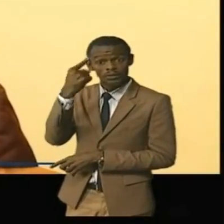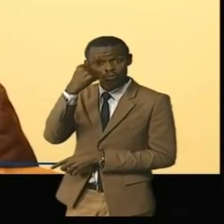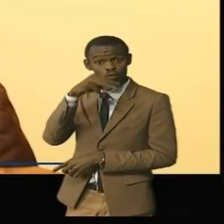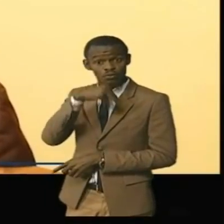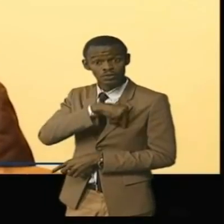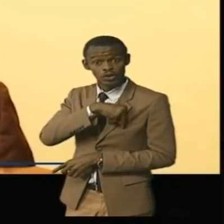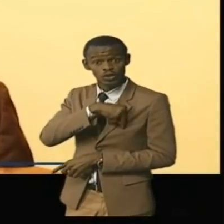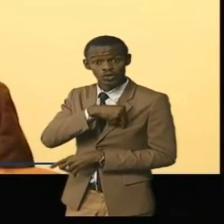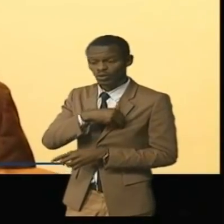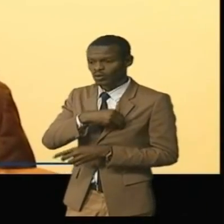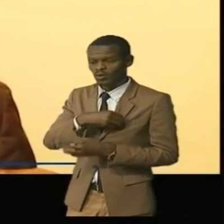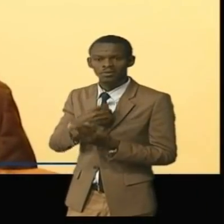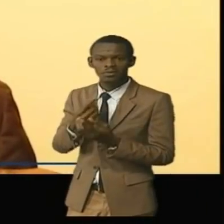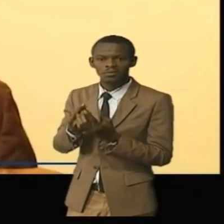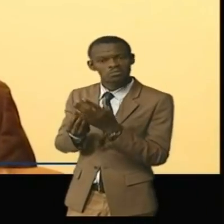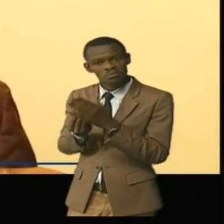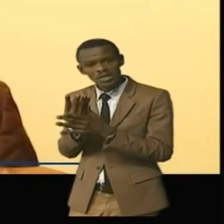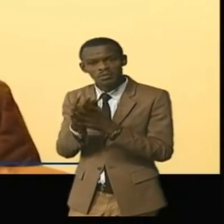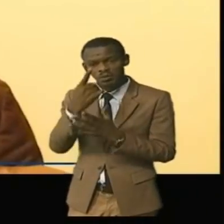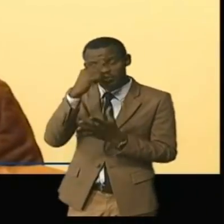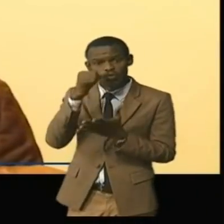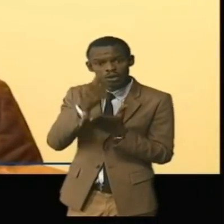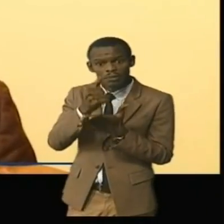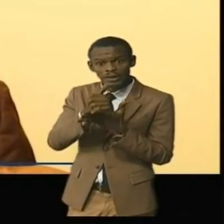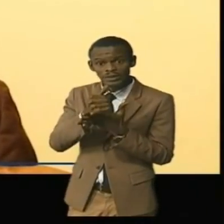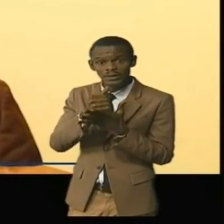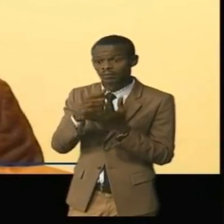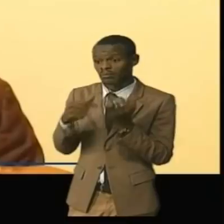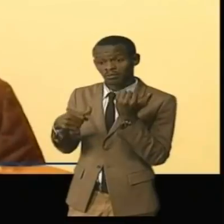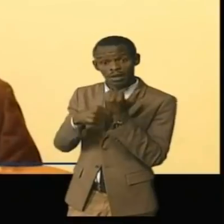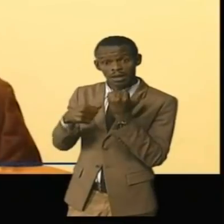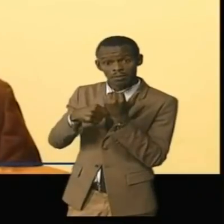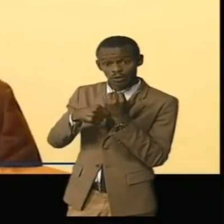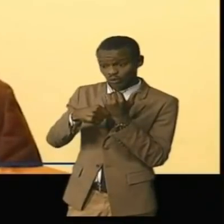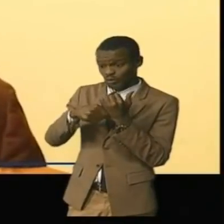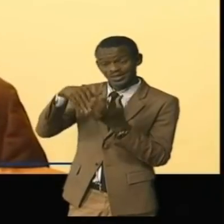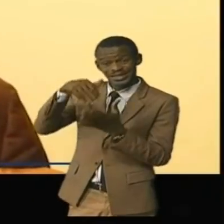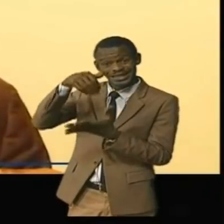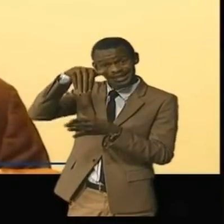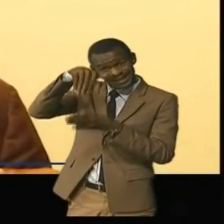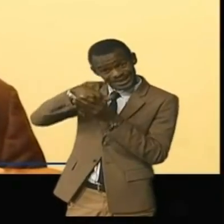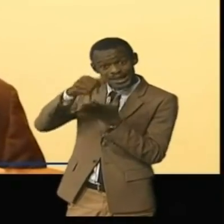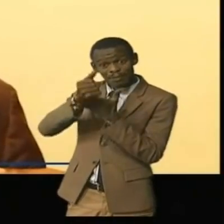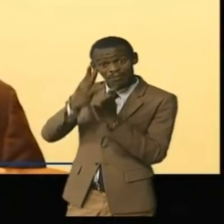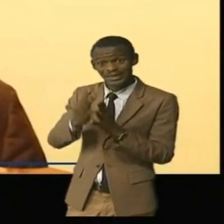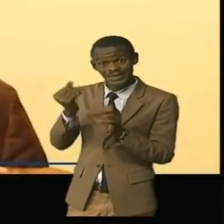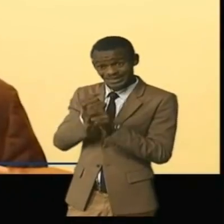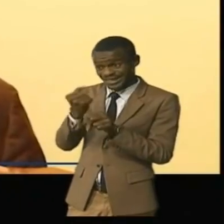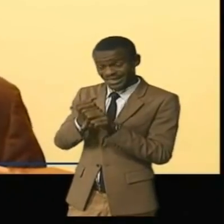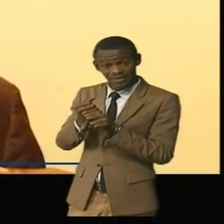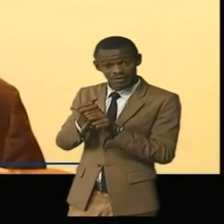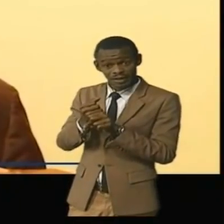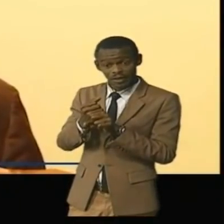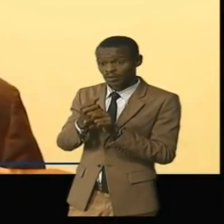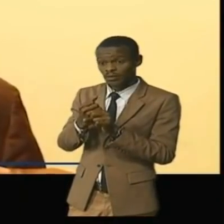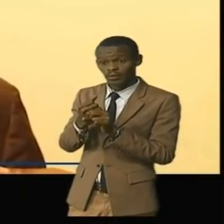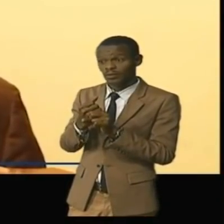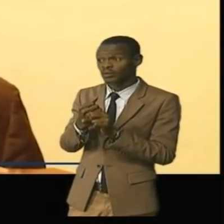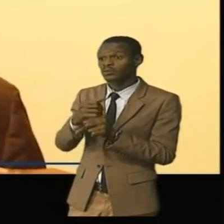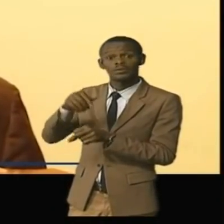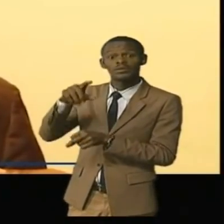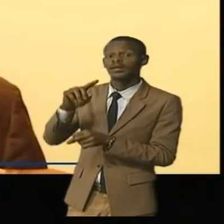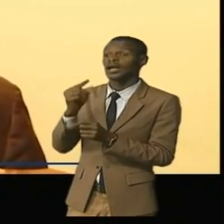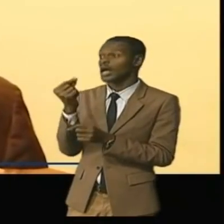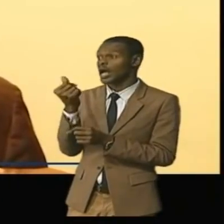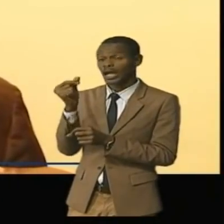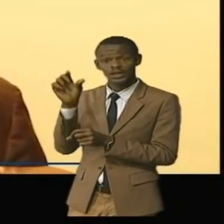les comptes des diplomates, donc, qui ont leurs économies sont là et ne peuvent pas danser depuis septembre de l'année